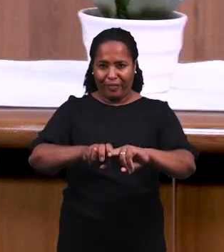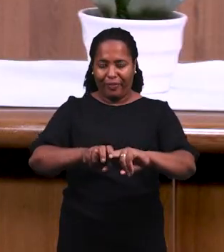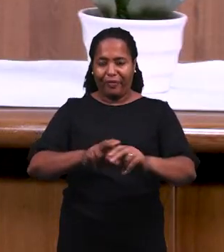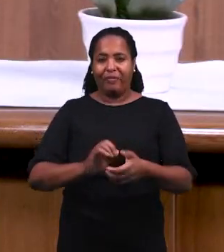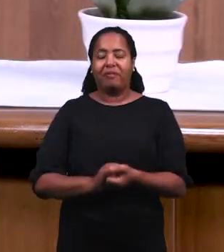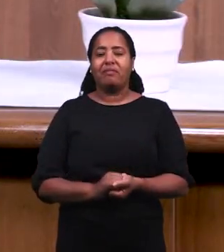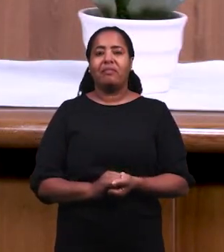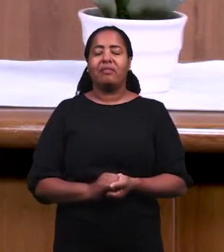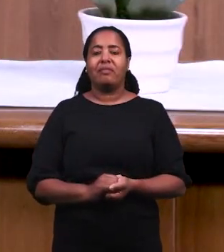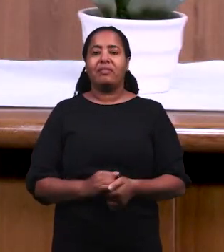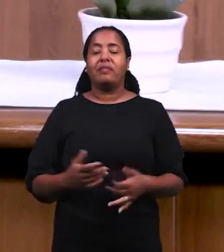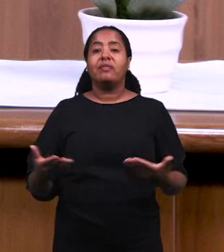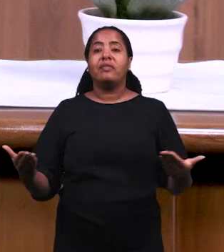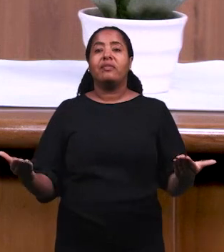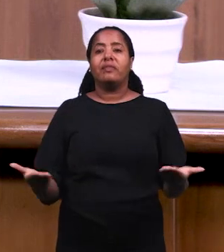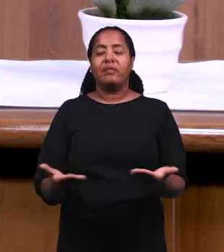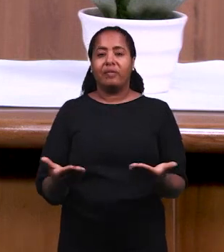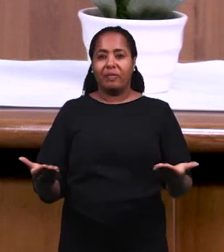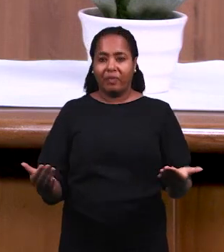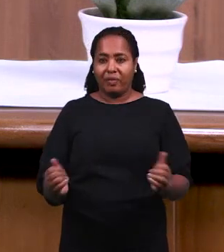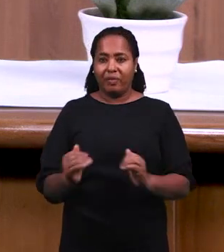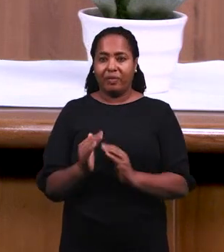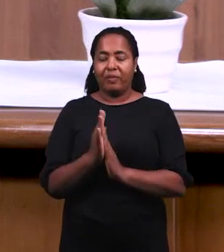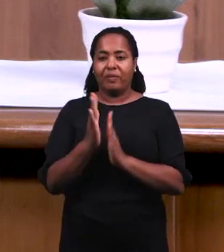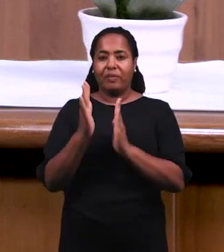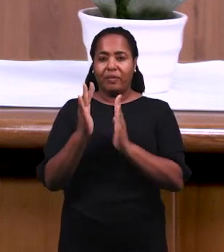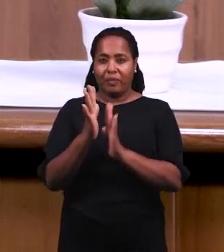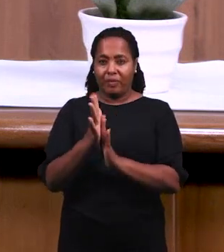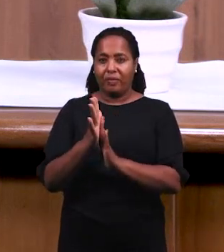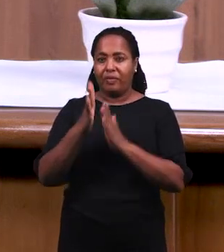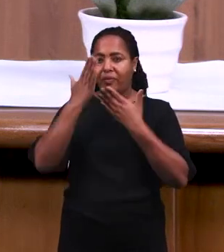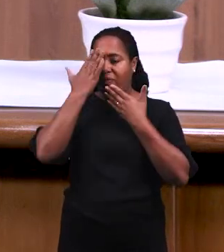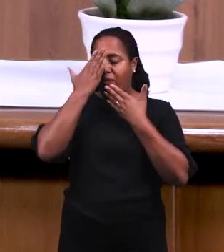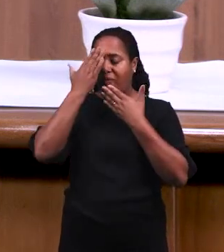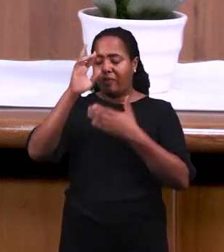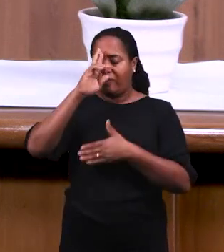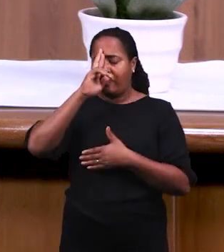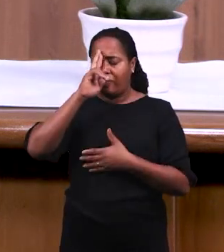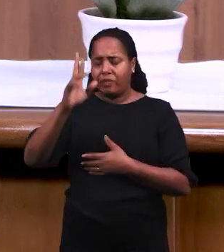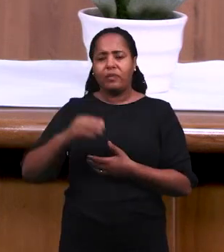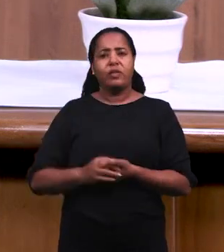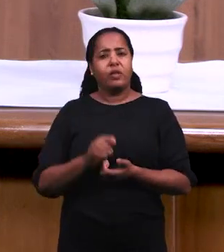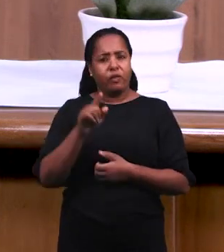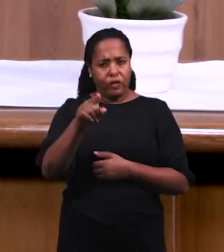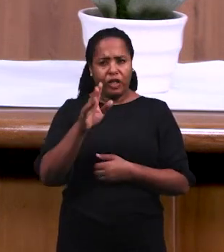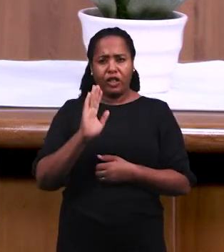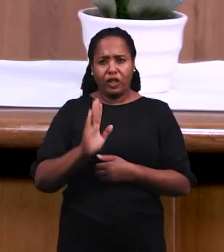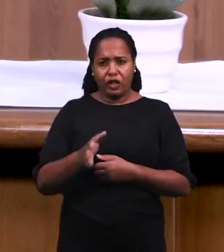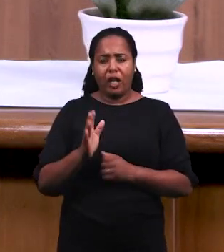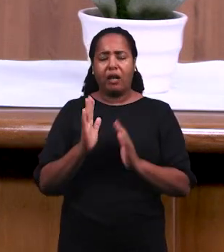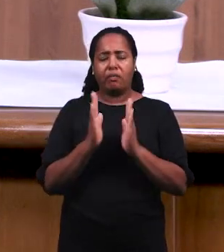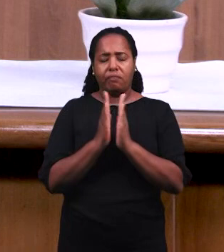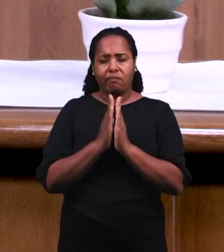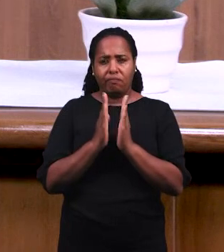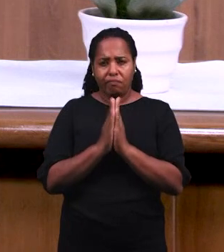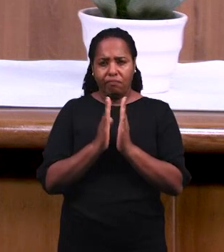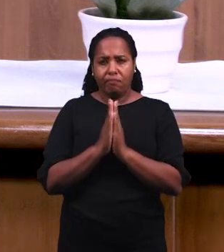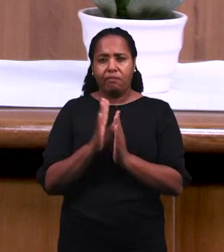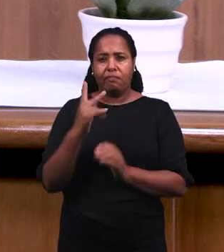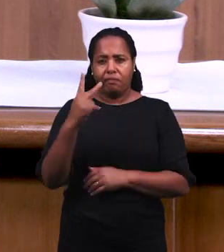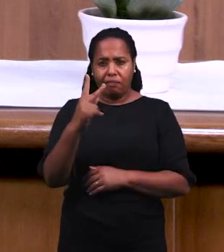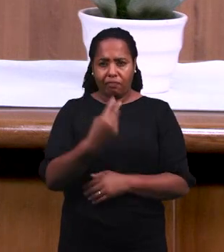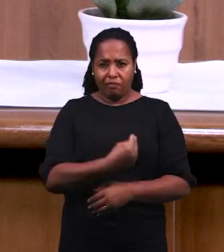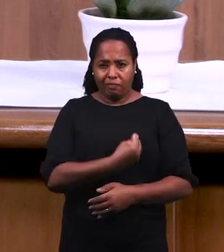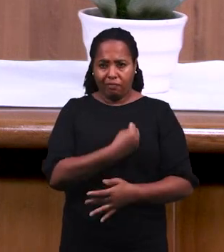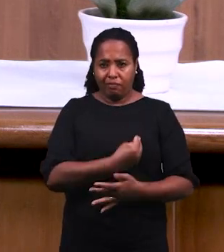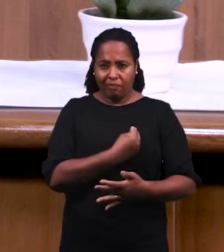Можете присаживаться. И сейчас мы вместе с вами споем псалом в прославлении Господа. И